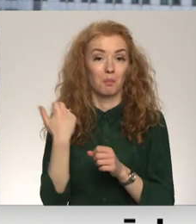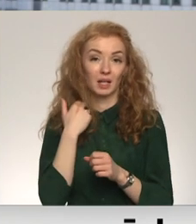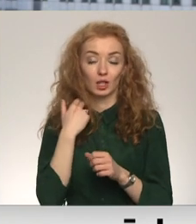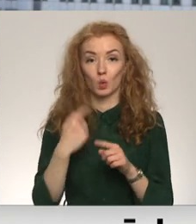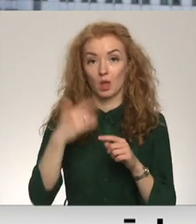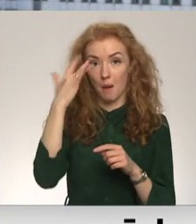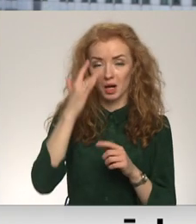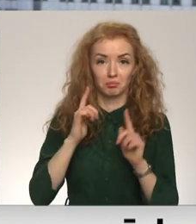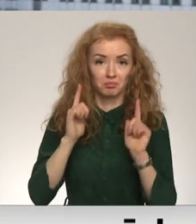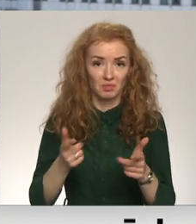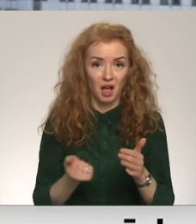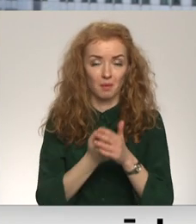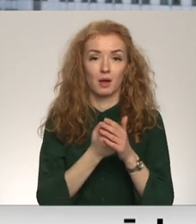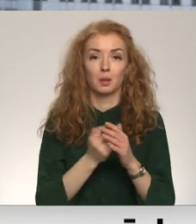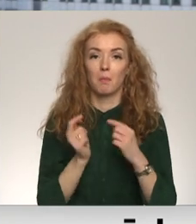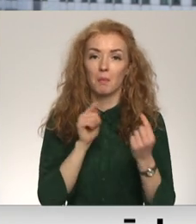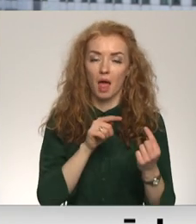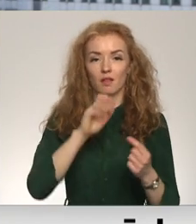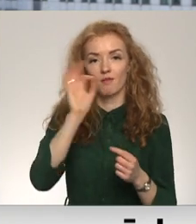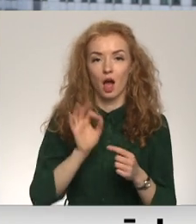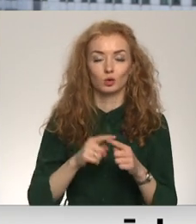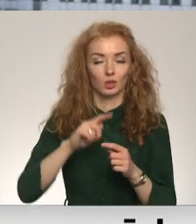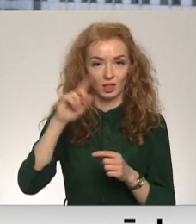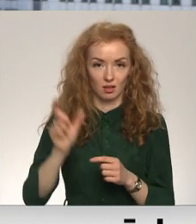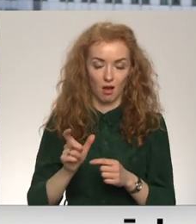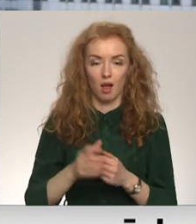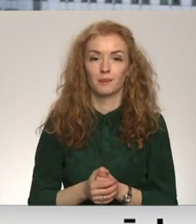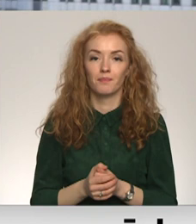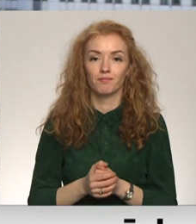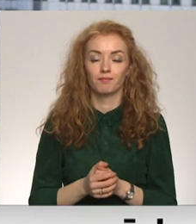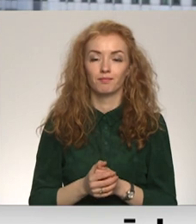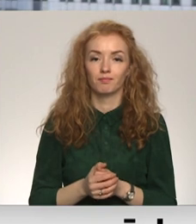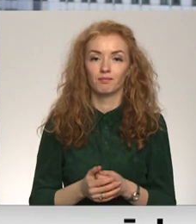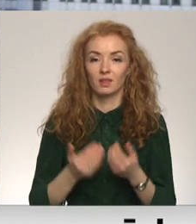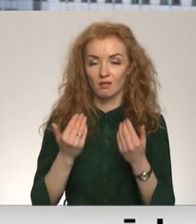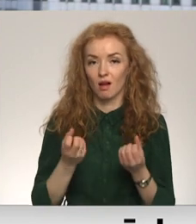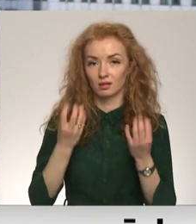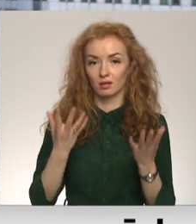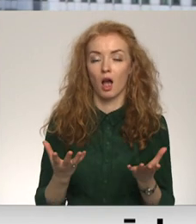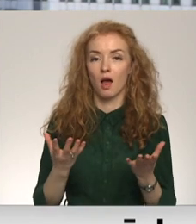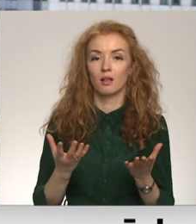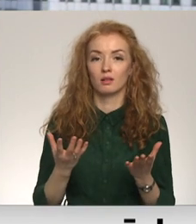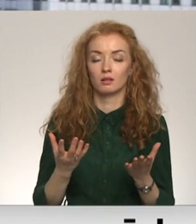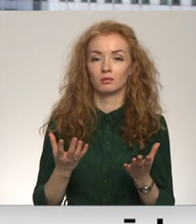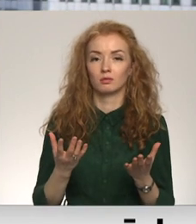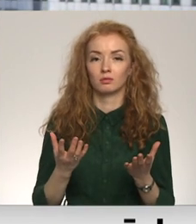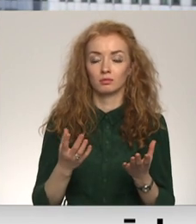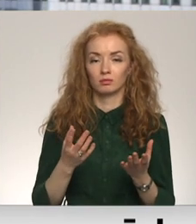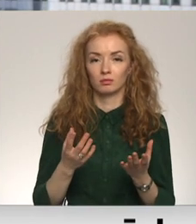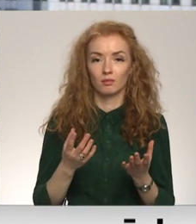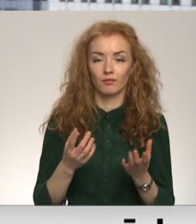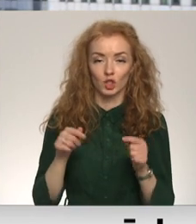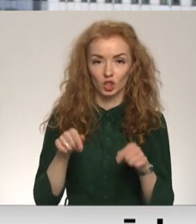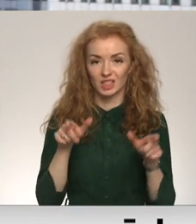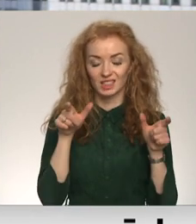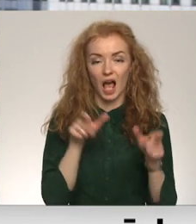atbalstīja, bet pret to iebilda Vācija un Itālija. Lai gan tāda skaidrs, kā jau arī tu sākumā teici, šīs sankcijas